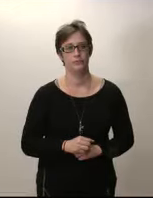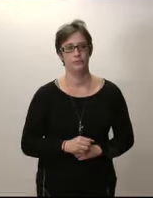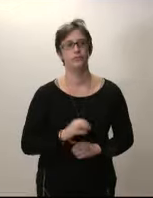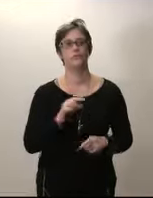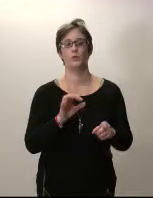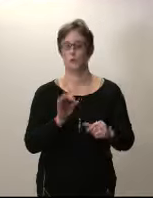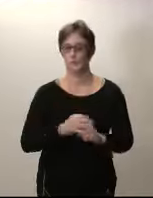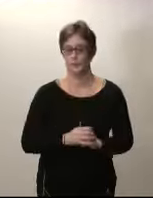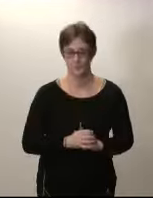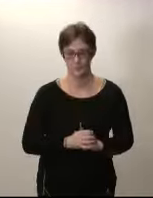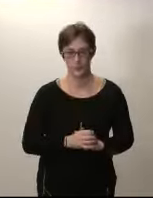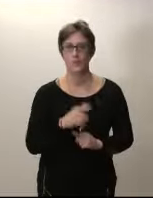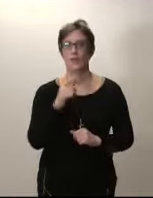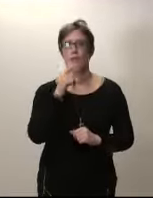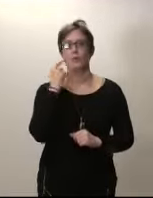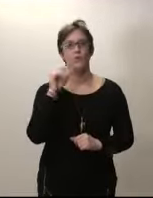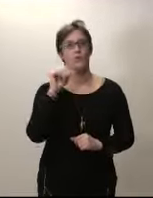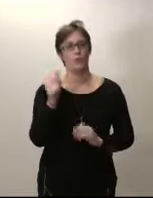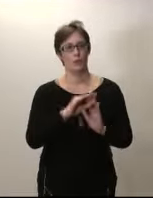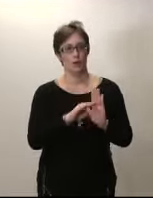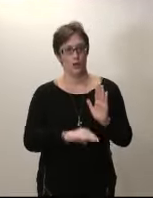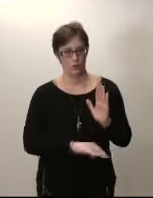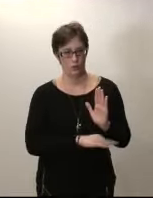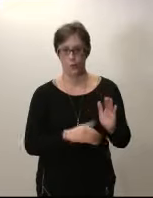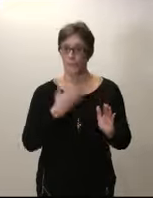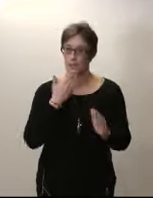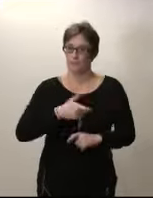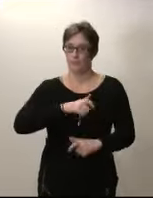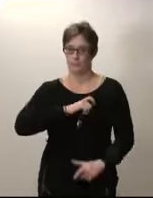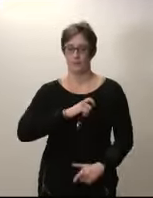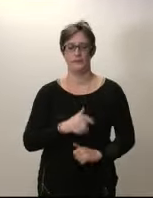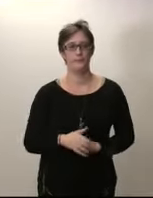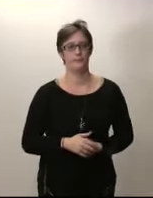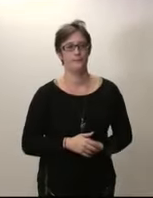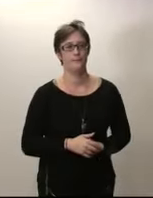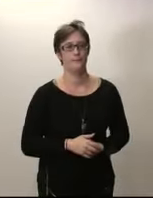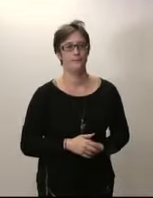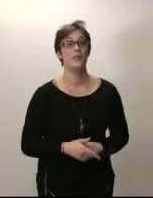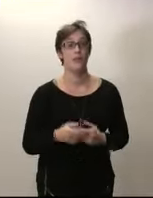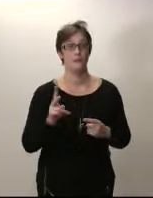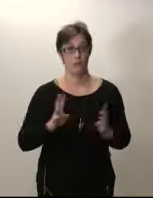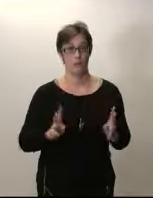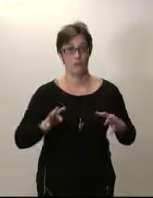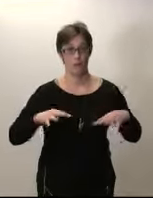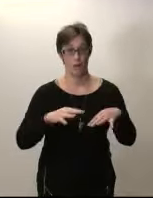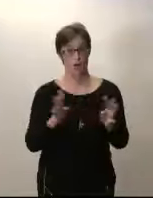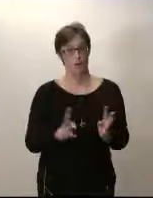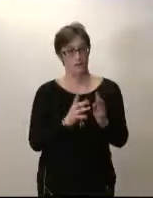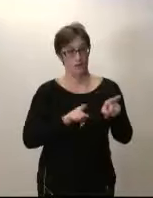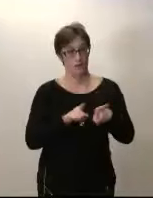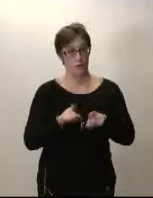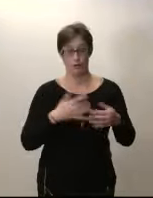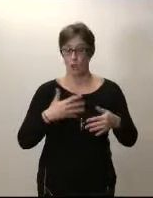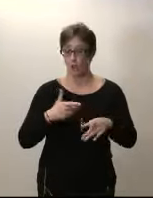Oui, monsieur le premier adjoint faisant fonction de maire, merci de me donner la parole. Vous renouez là avec une manifestation qui existait à l'époque de la municipalité de